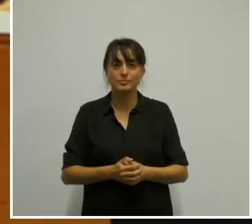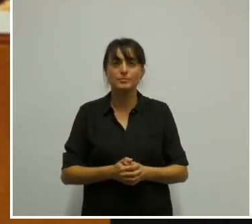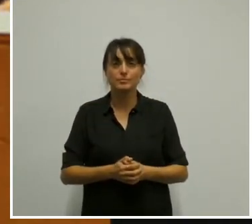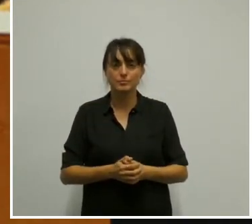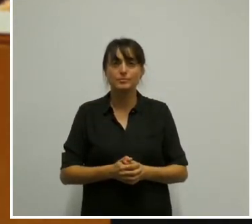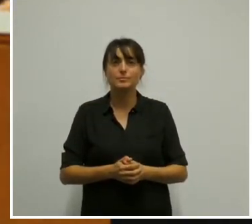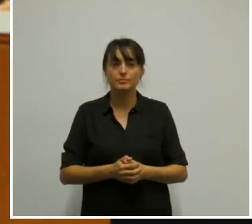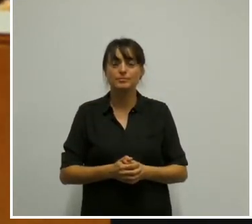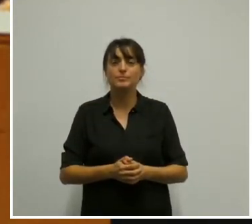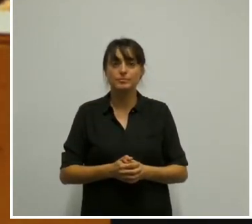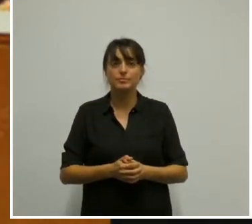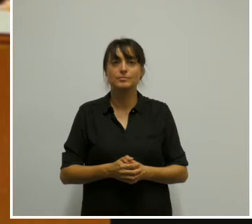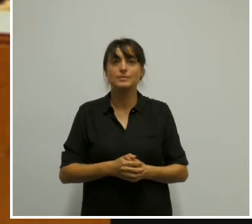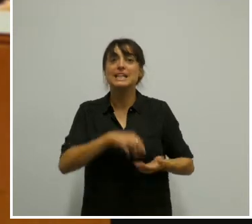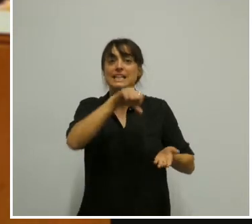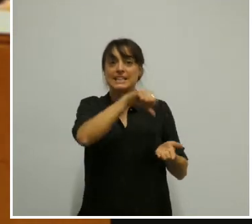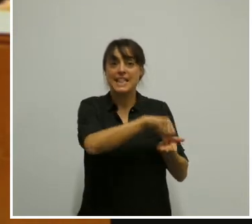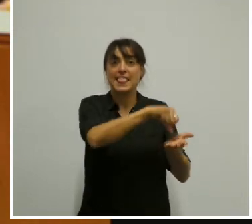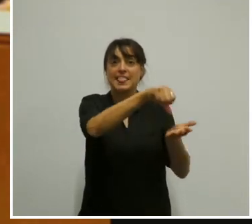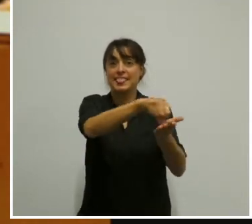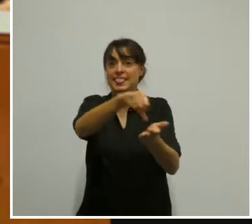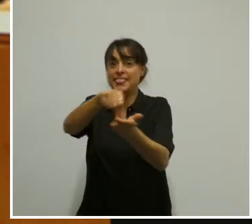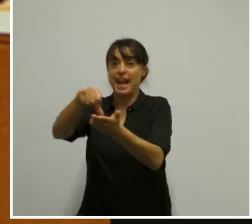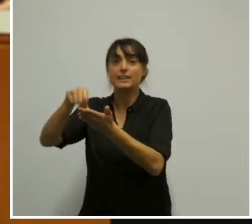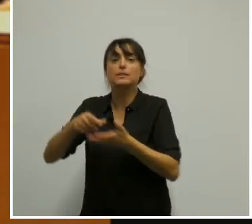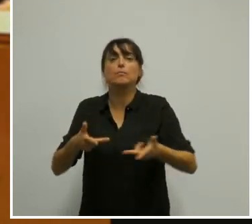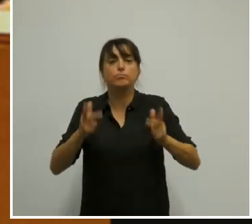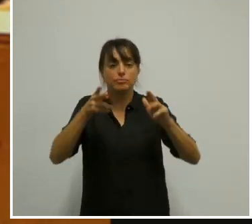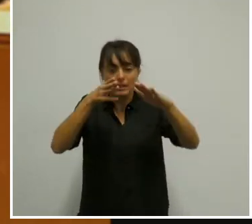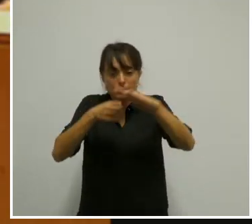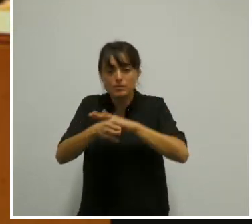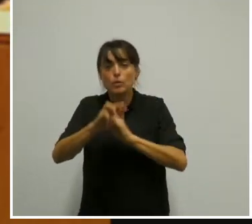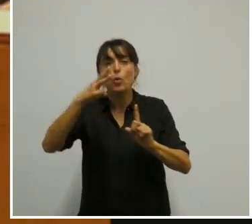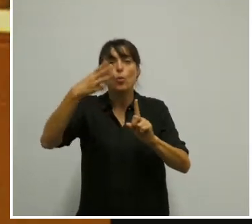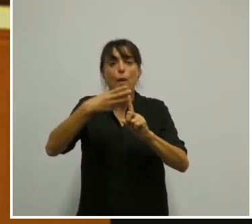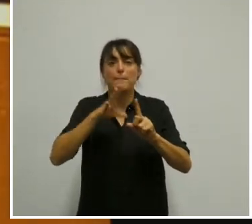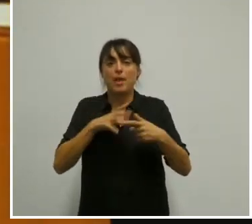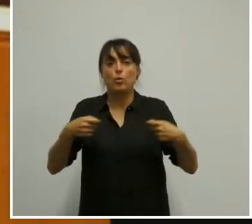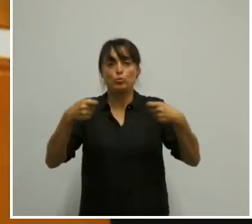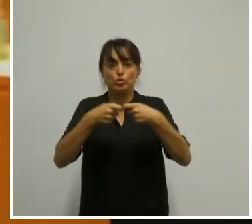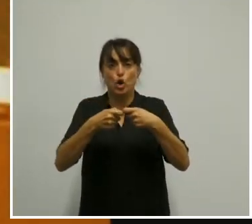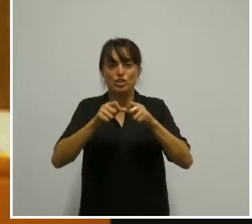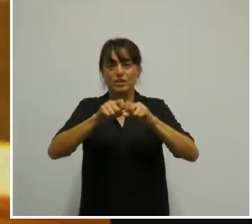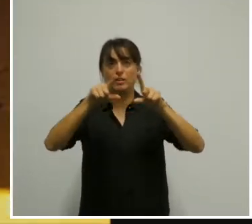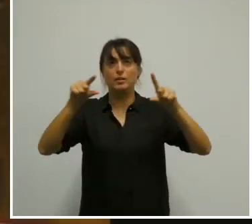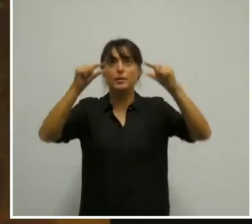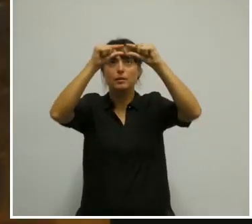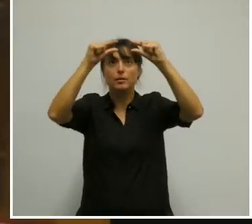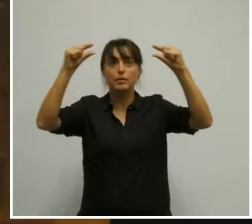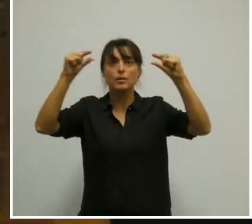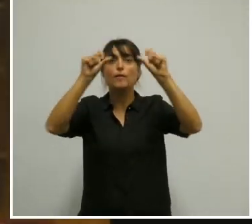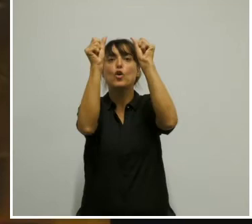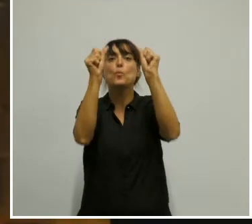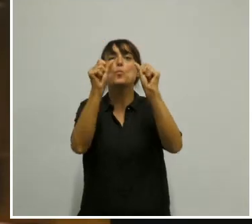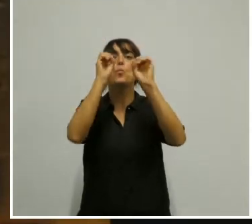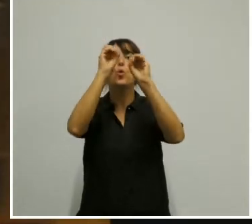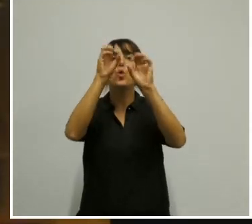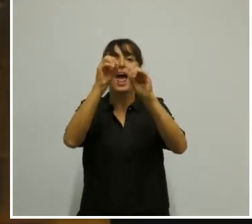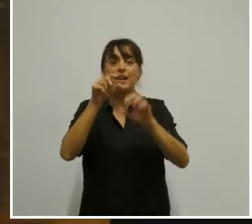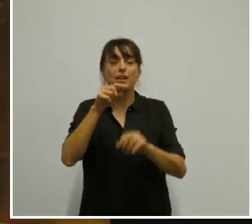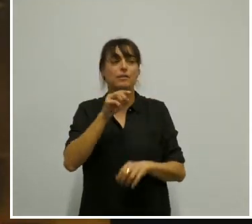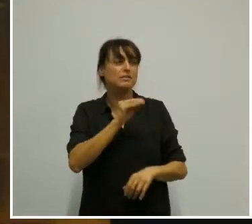un formulari a la web del Consorci. Sí, però el formulari no està obert. No està obert perquè